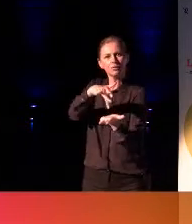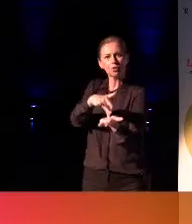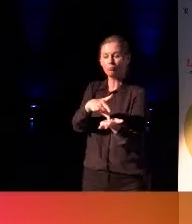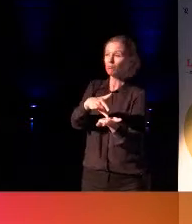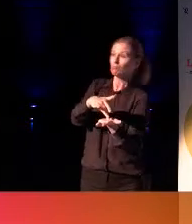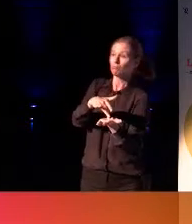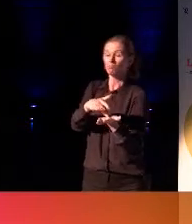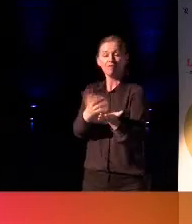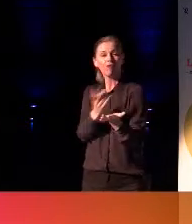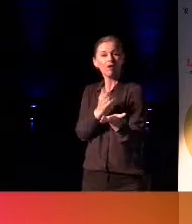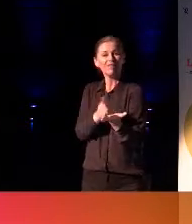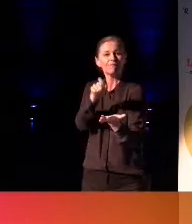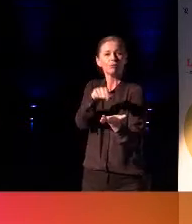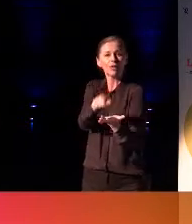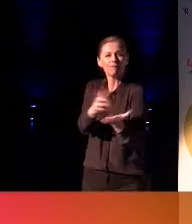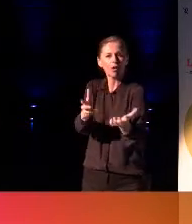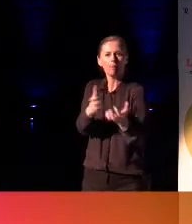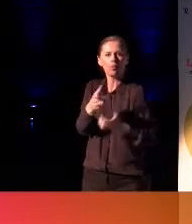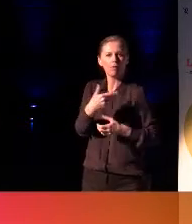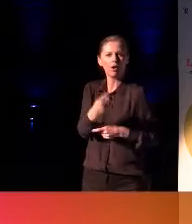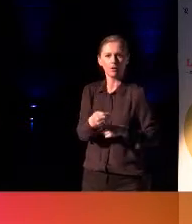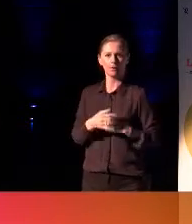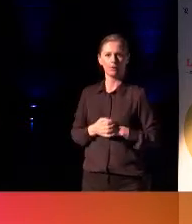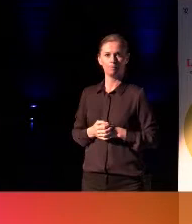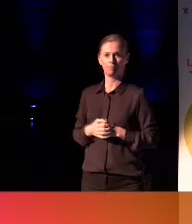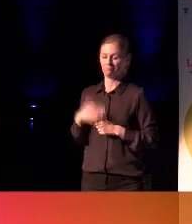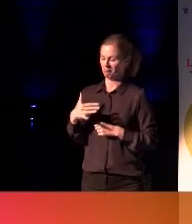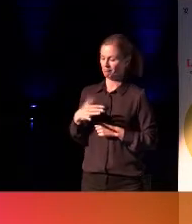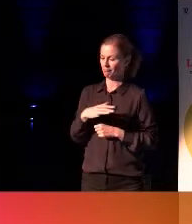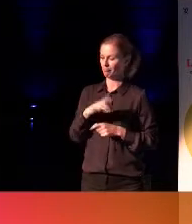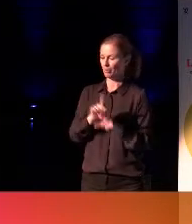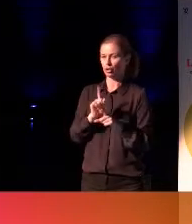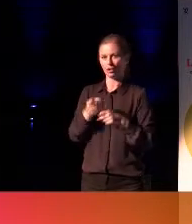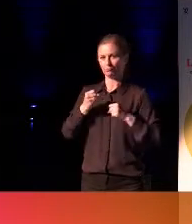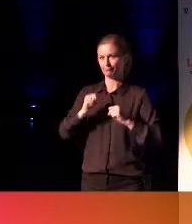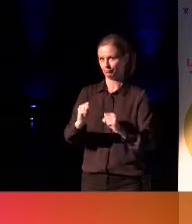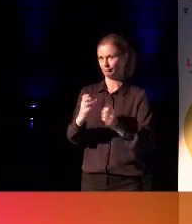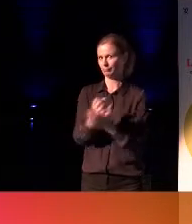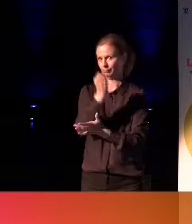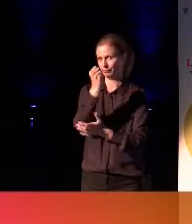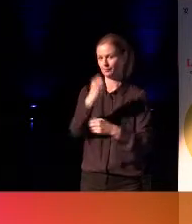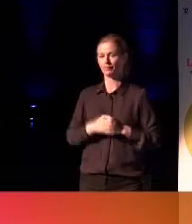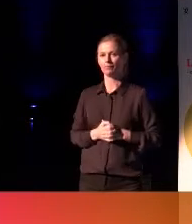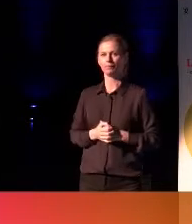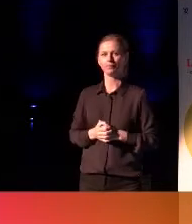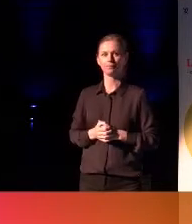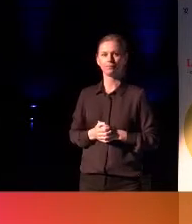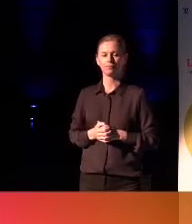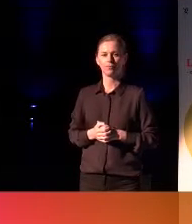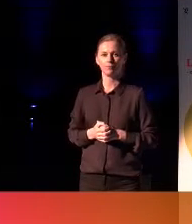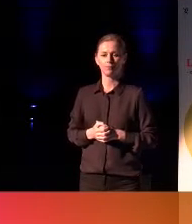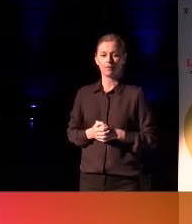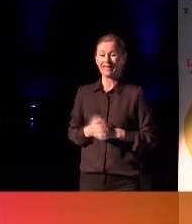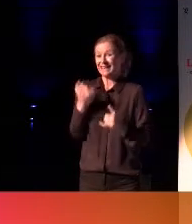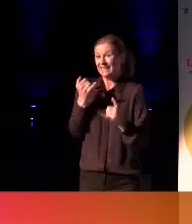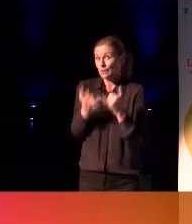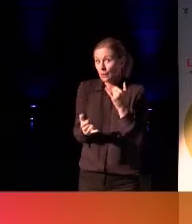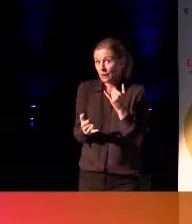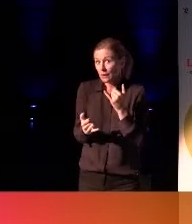spør hva viktig for deg, hvilke behov har du? Da alle disse kreftene her rundt utrolig bra. Helt på